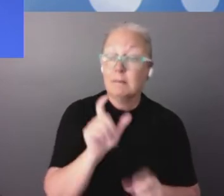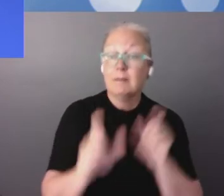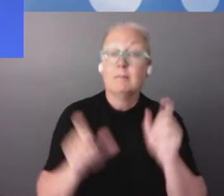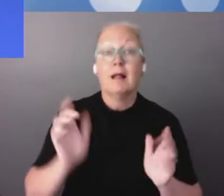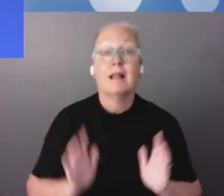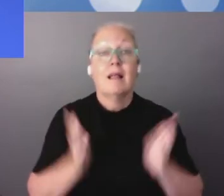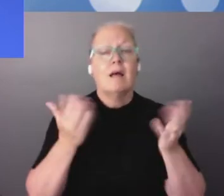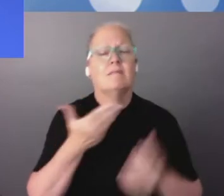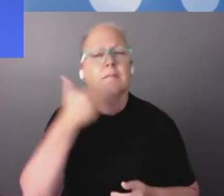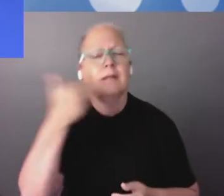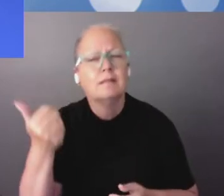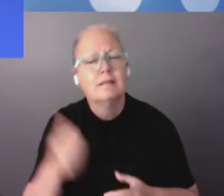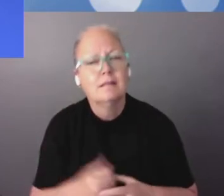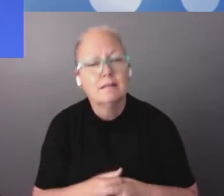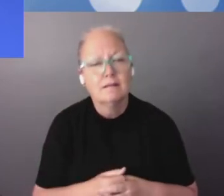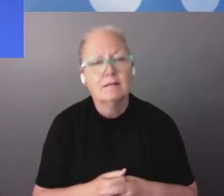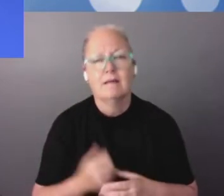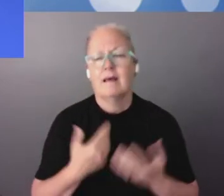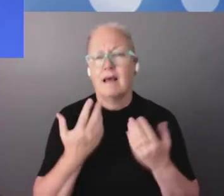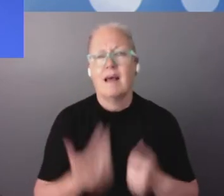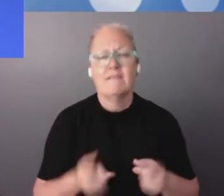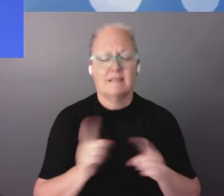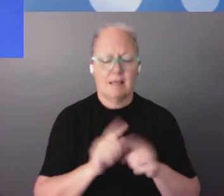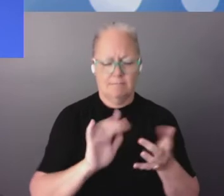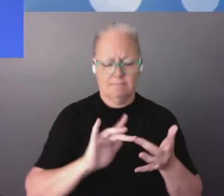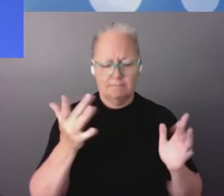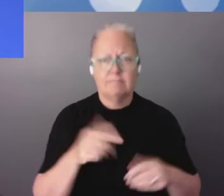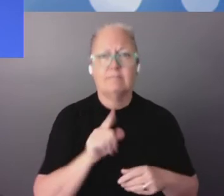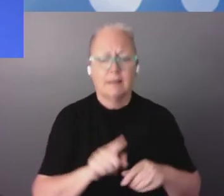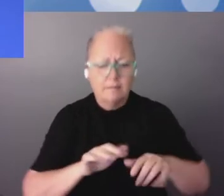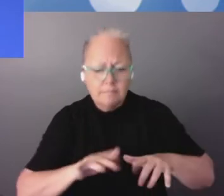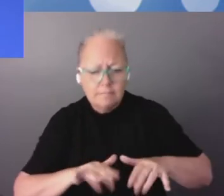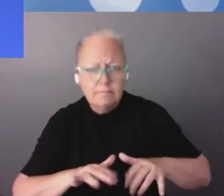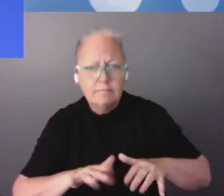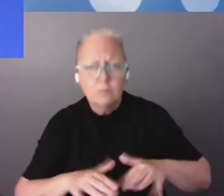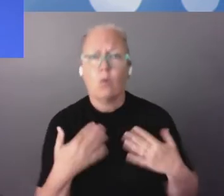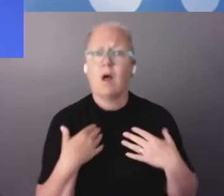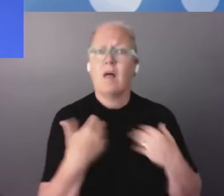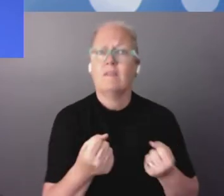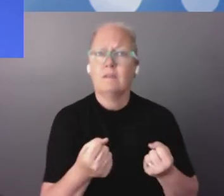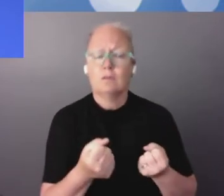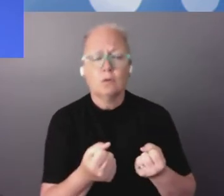bons côtés d'Internet. En même temps, nous faisons l'expérience